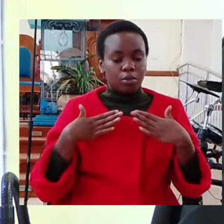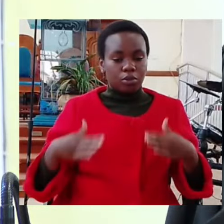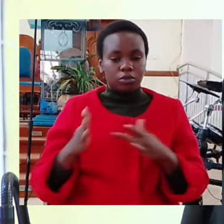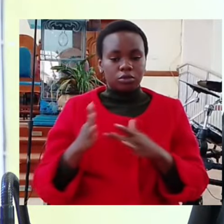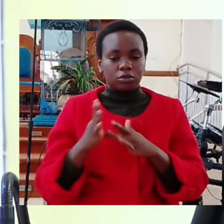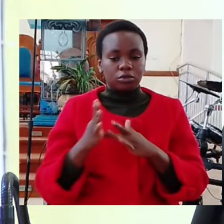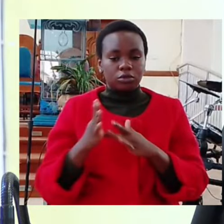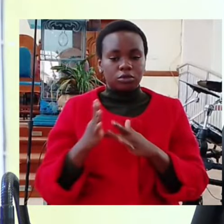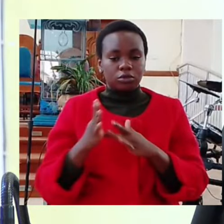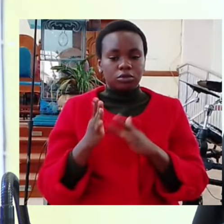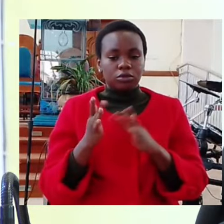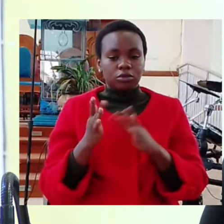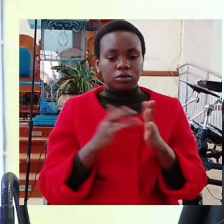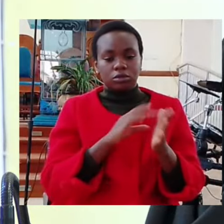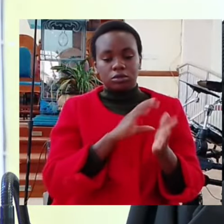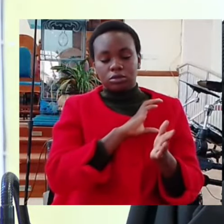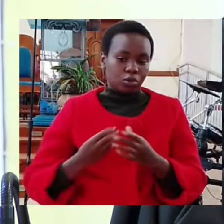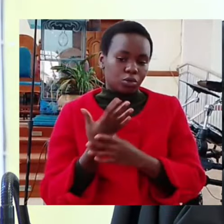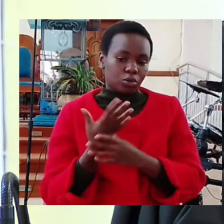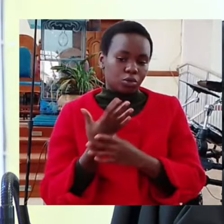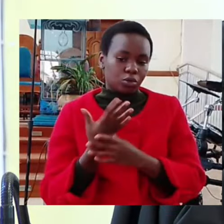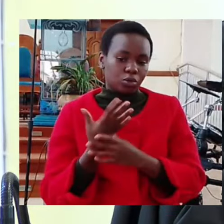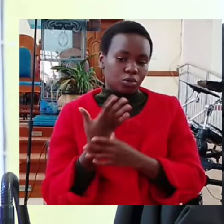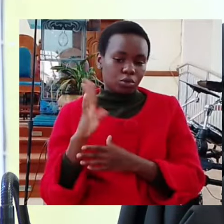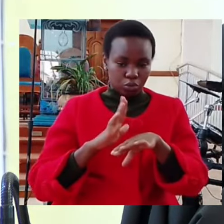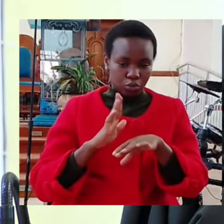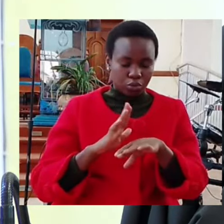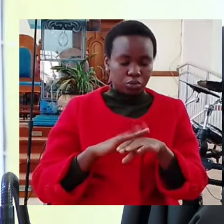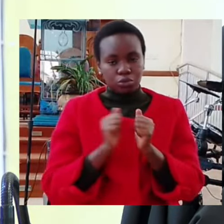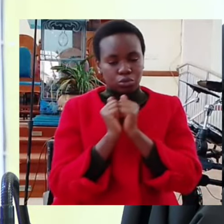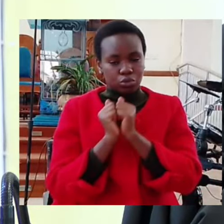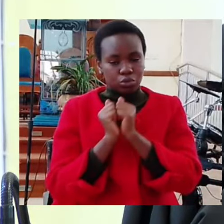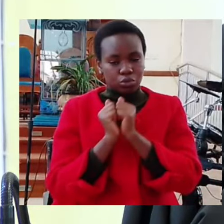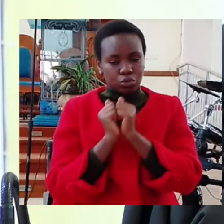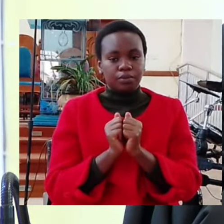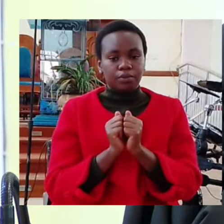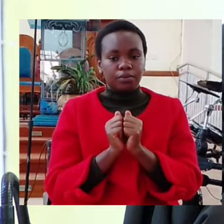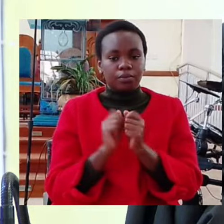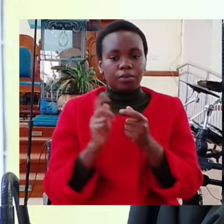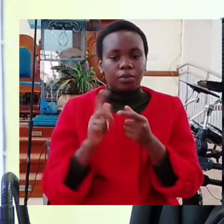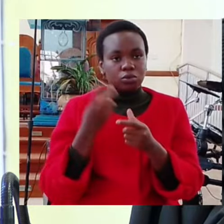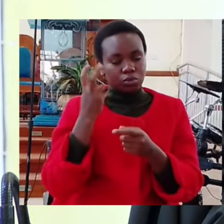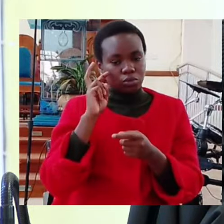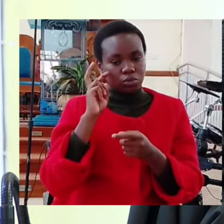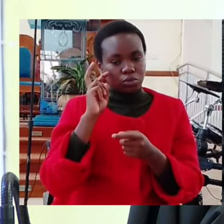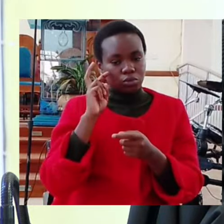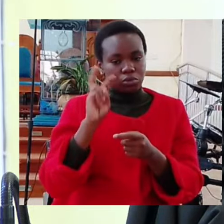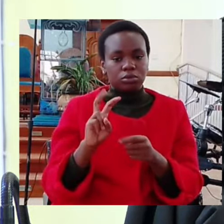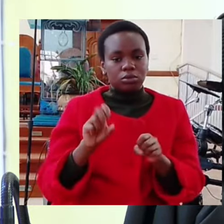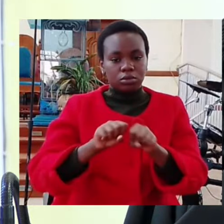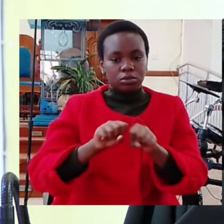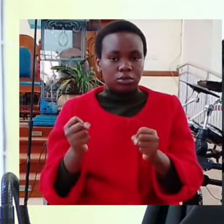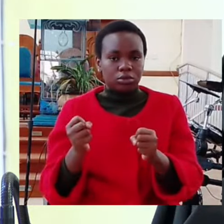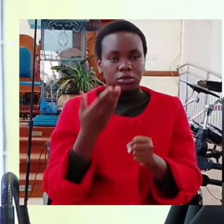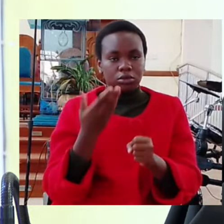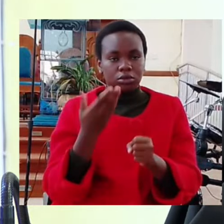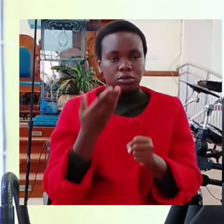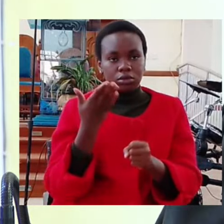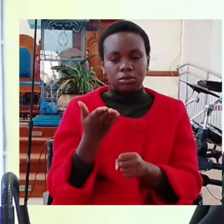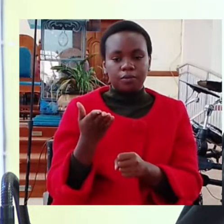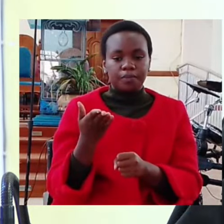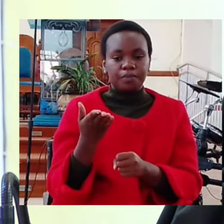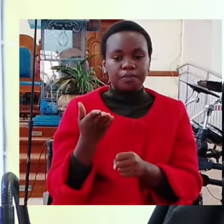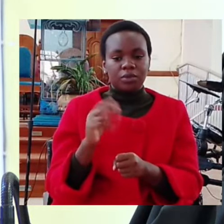Kristo, tugakura hamwe. Neto wana hede ya toko jaga, toko jaga mudhika, toko breaka ground hale.